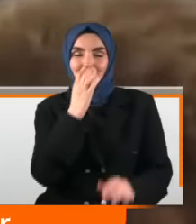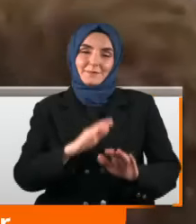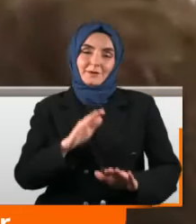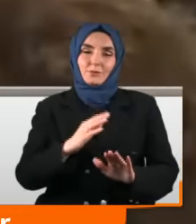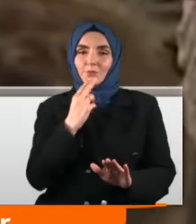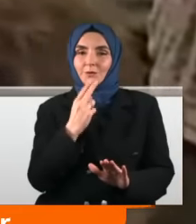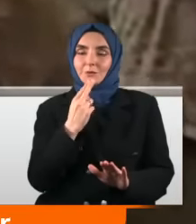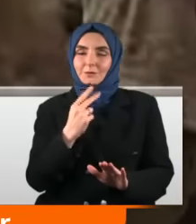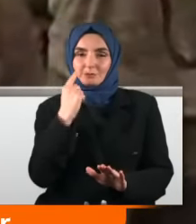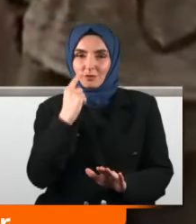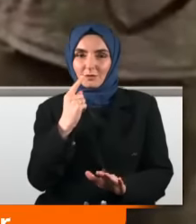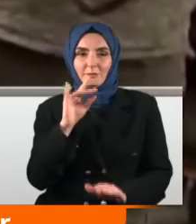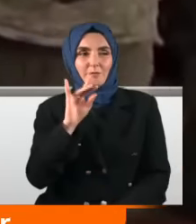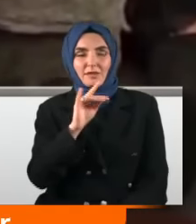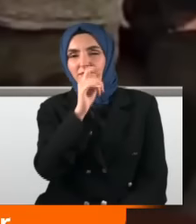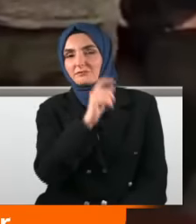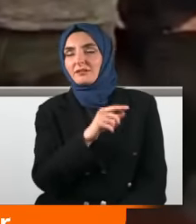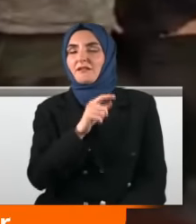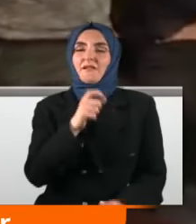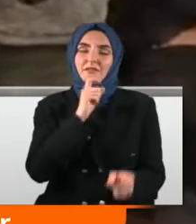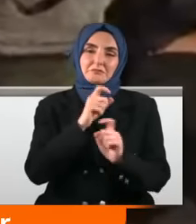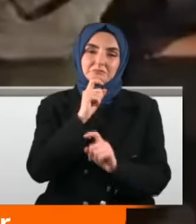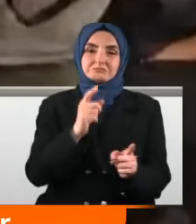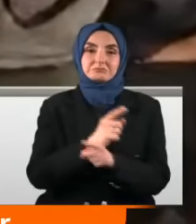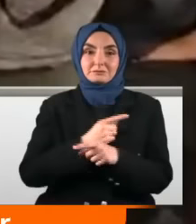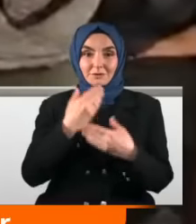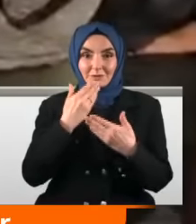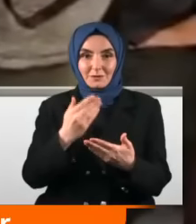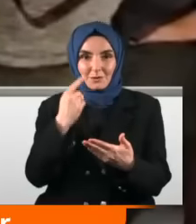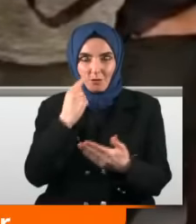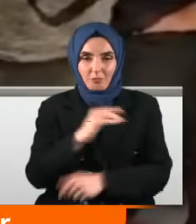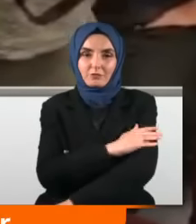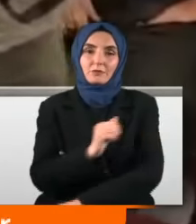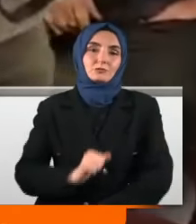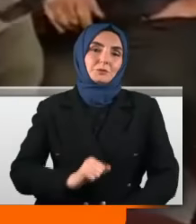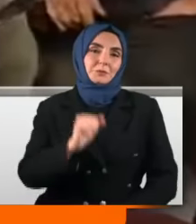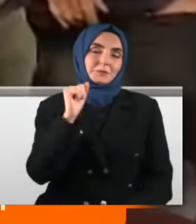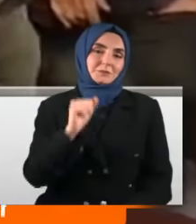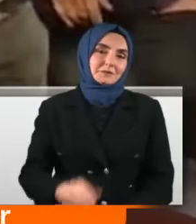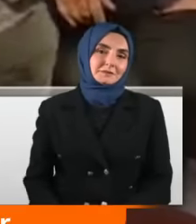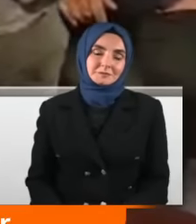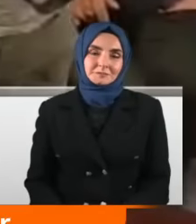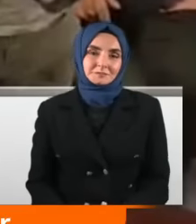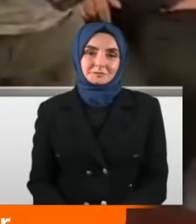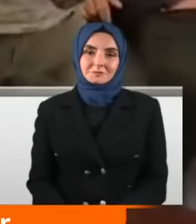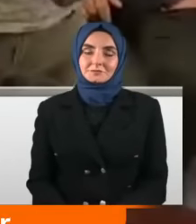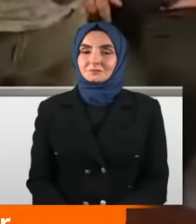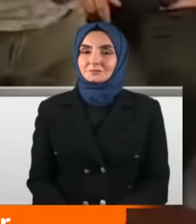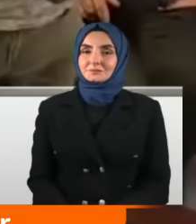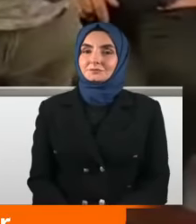MHP'yi eleştirince ortam gerildi. Milliyetçi Hareket Partisi Bolu Milletvekili olarak.